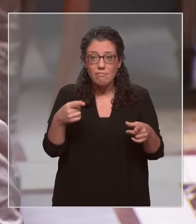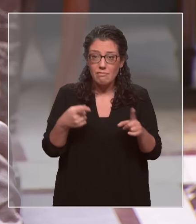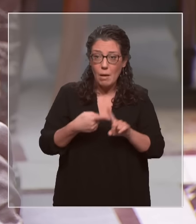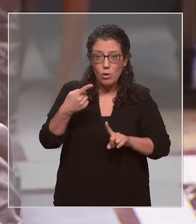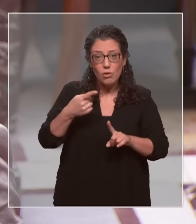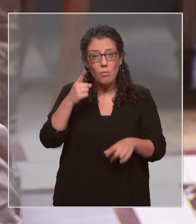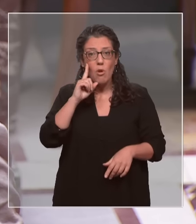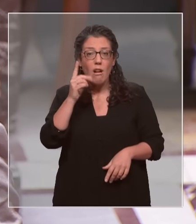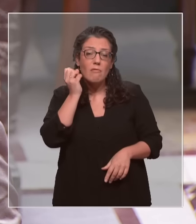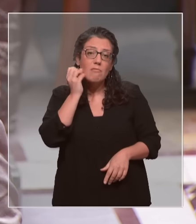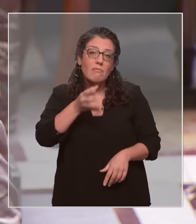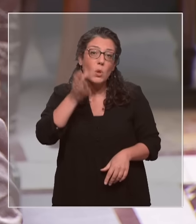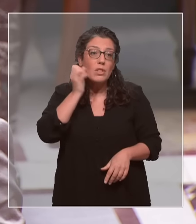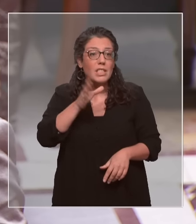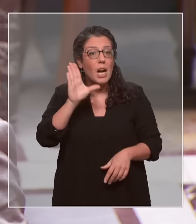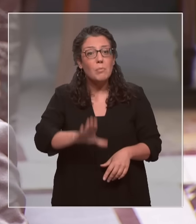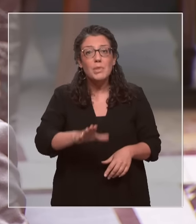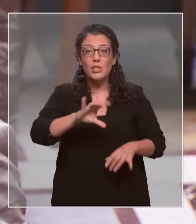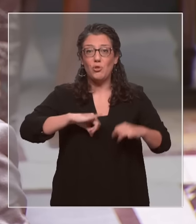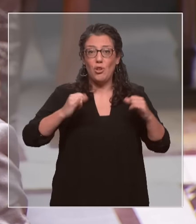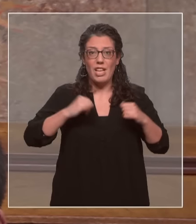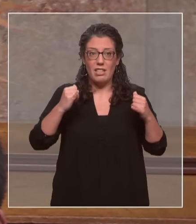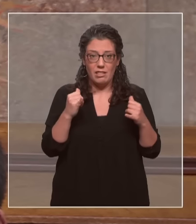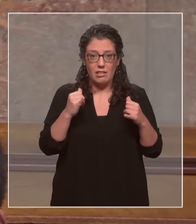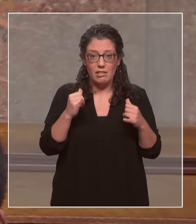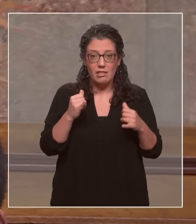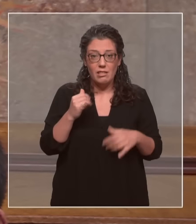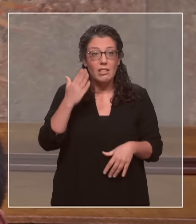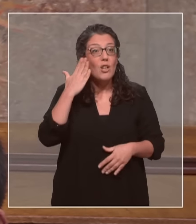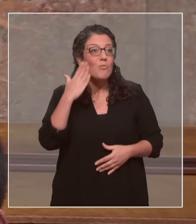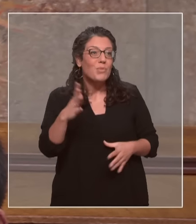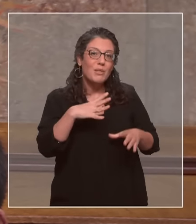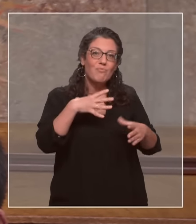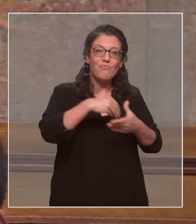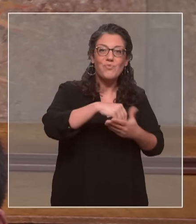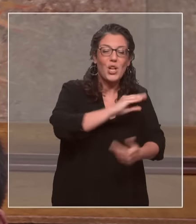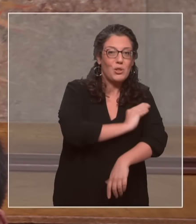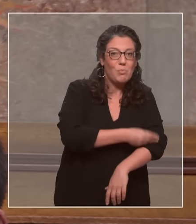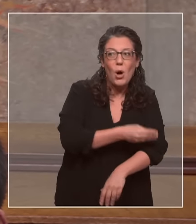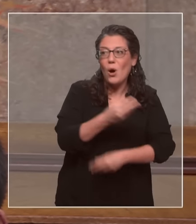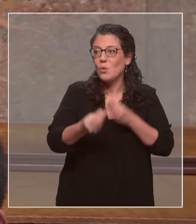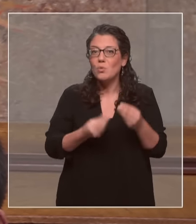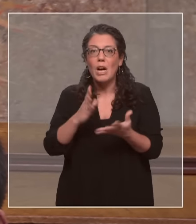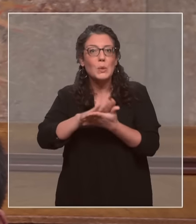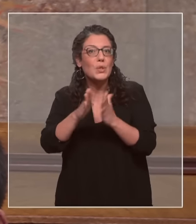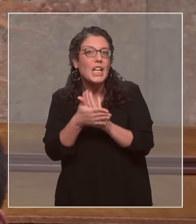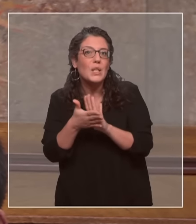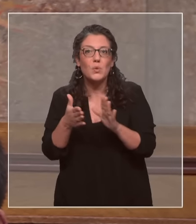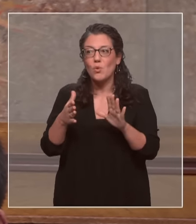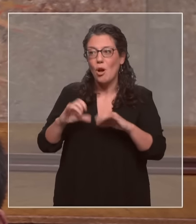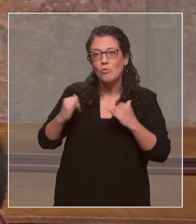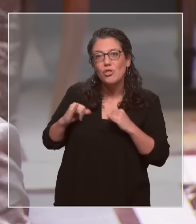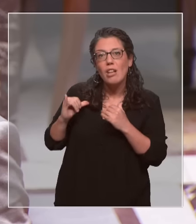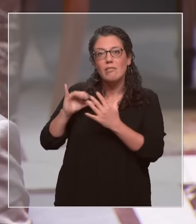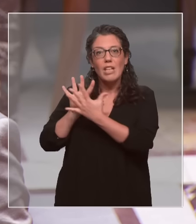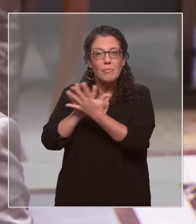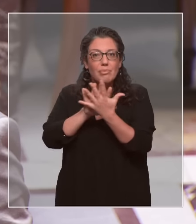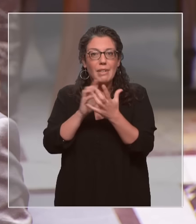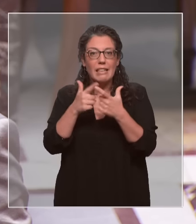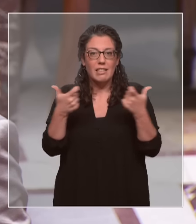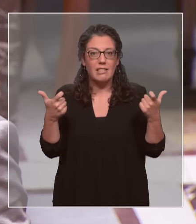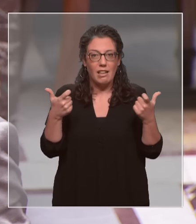jeunesses car elles sont diverses. Chaque minute passée dans une équipe de sport, dans une association, entre jeunes ou entre générations, est une